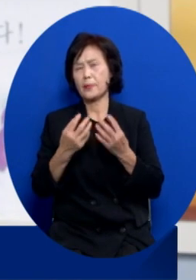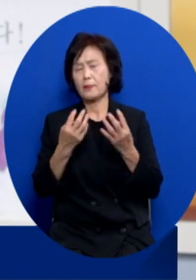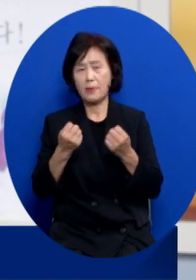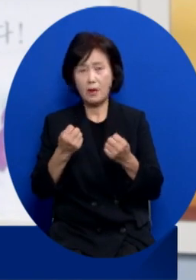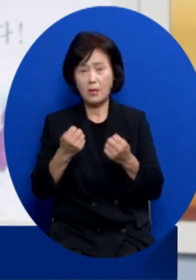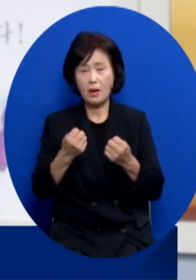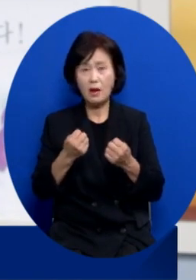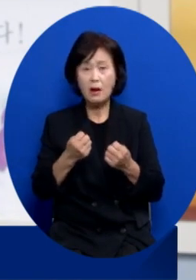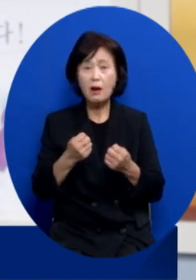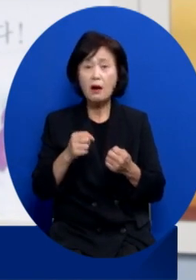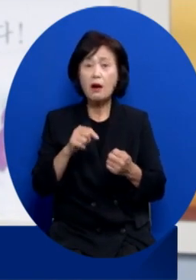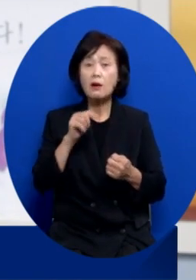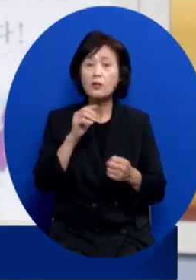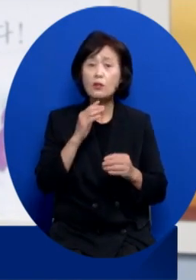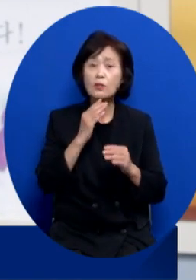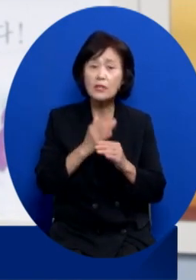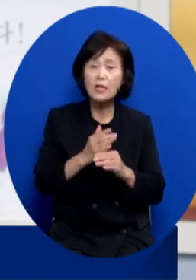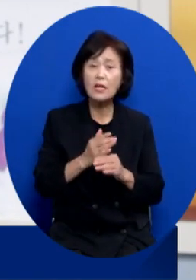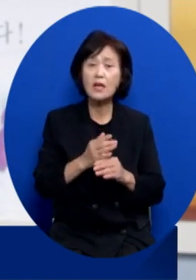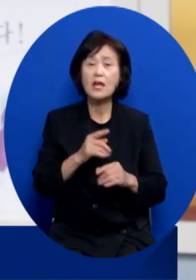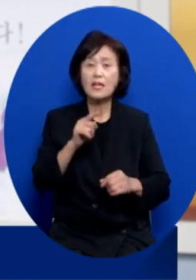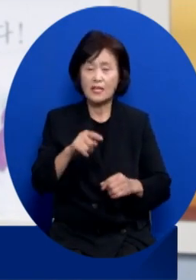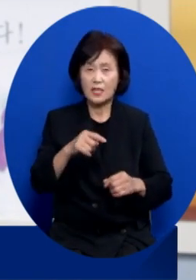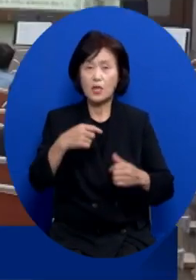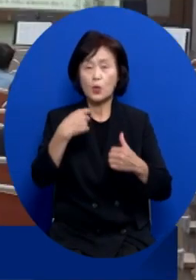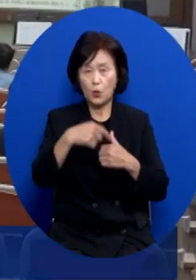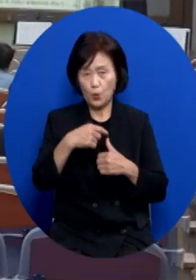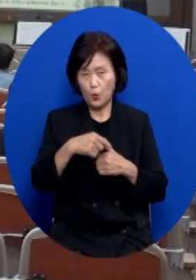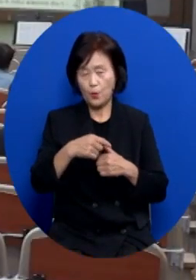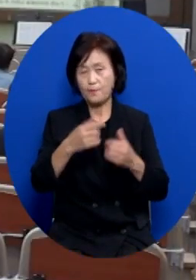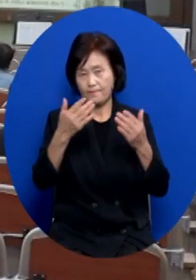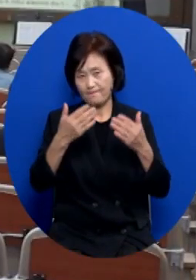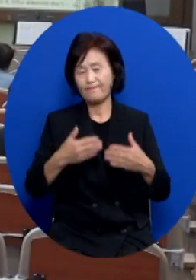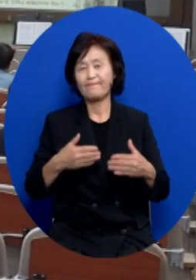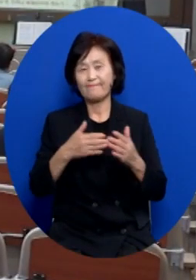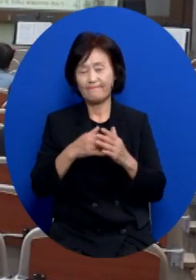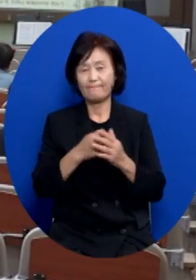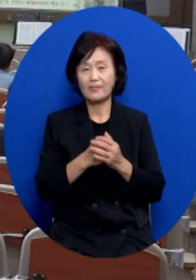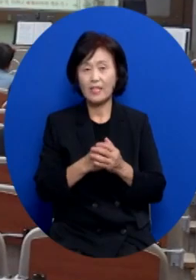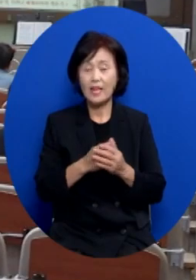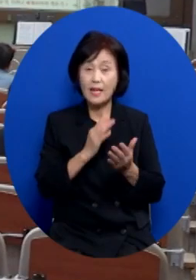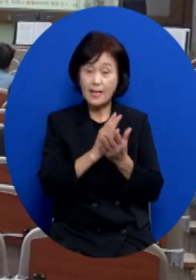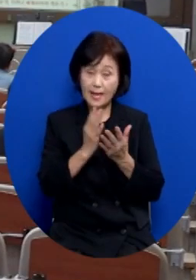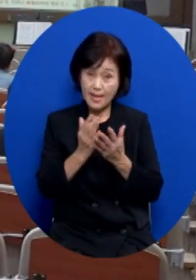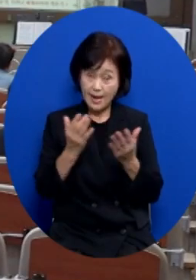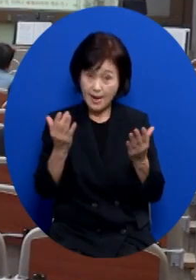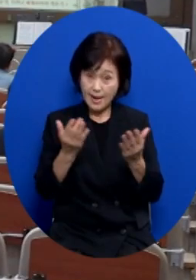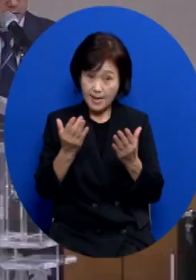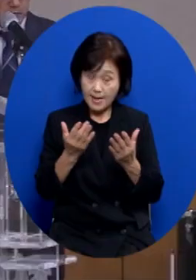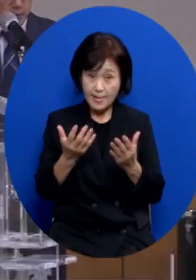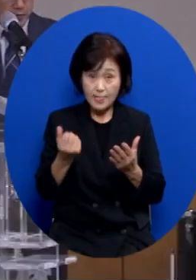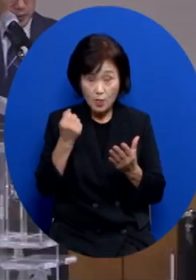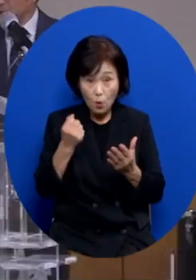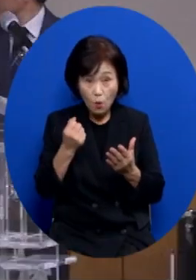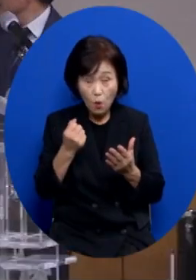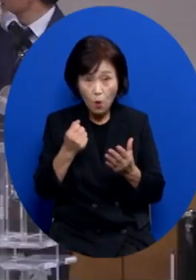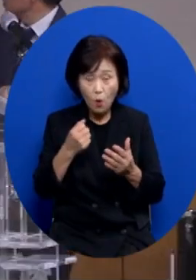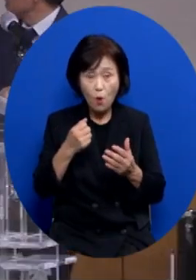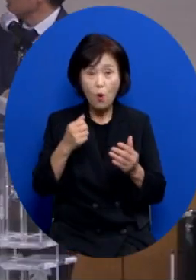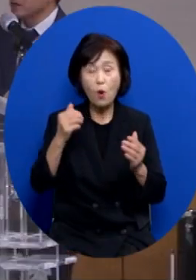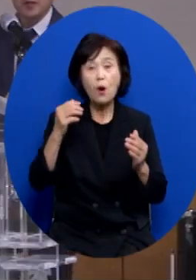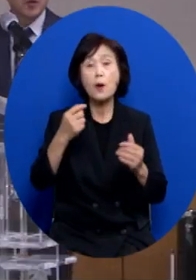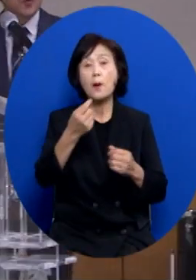한편의 목음 가운데 어이 교육을 받게 되습니다 직업군으로 구성된 41명의 수강생은